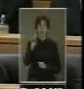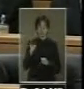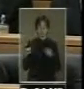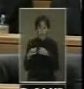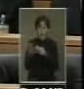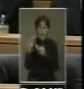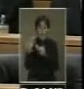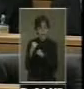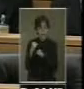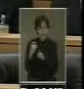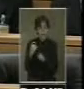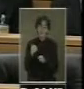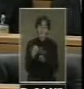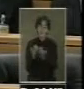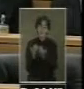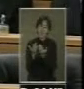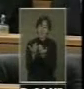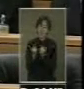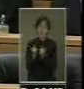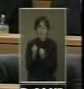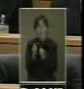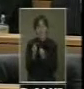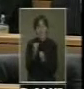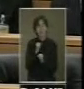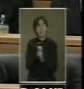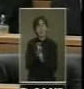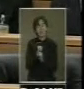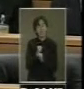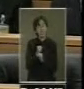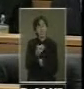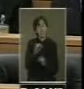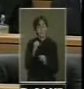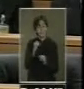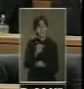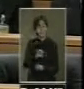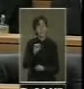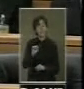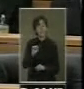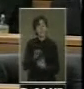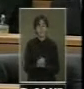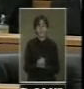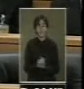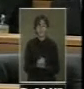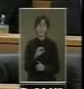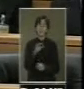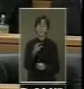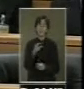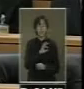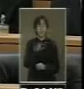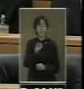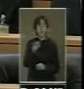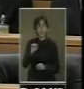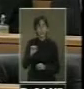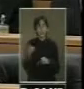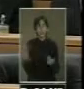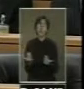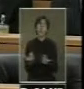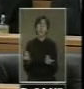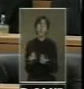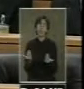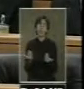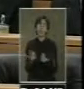รคผมไปรับบุคคลนั้นบุคคลนี้เข้ามาเป็นสมาชิกพาดพิงไปถึงส.ส.ท่านหนึ่งว่าเป็นบุตร